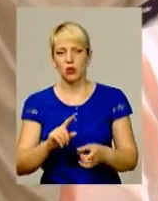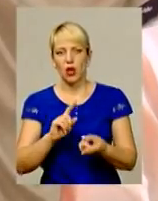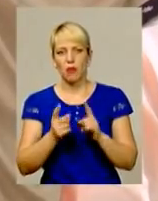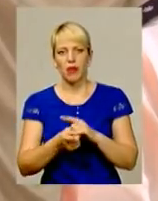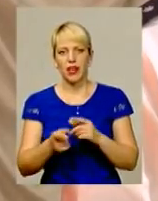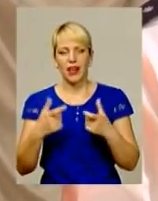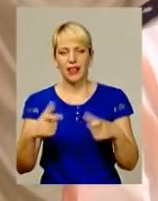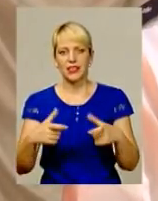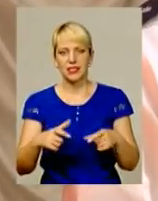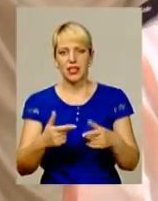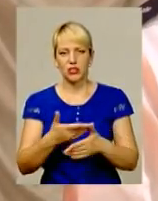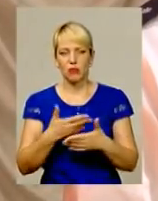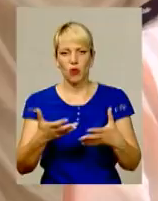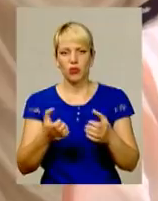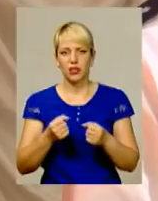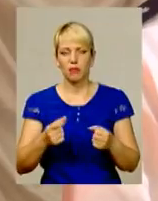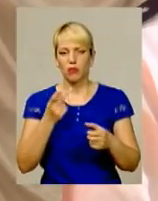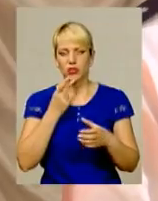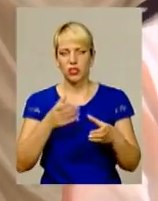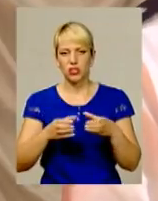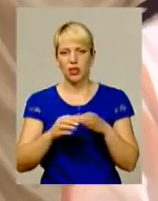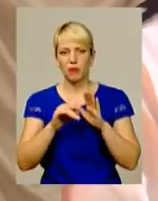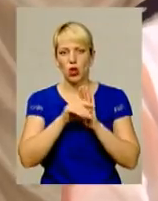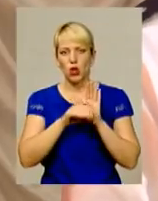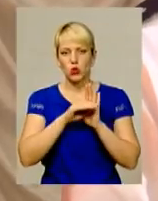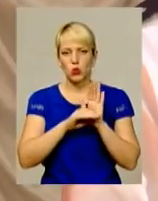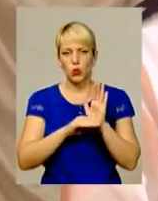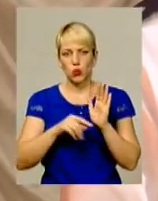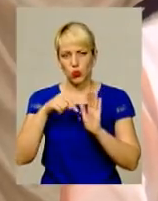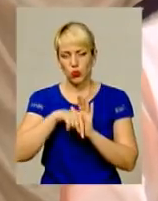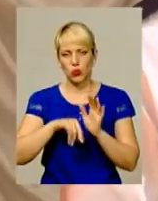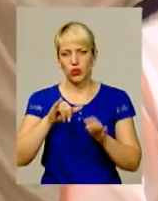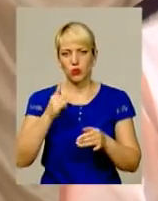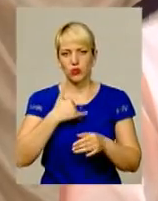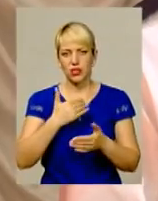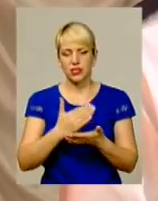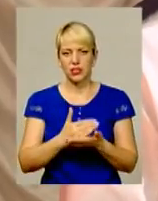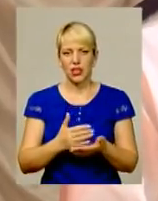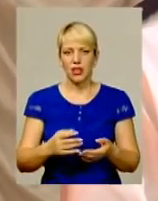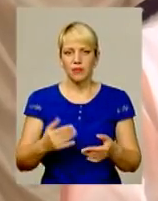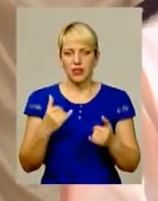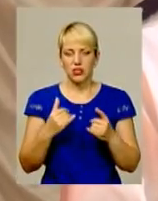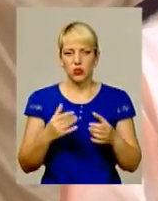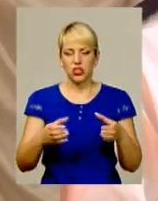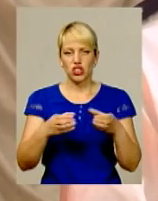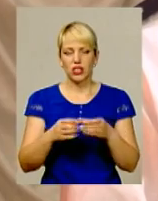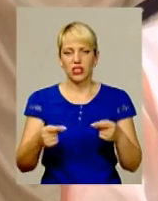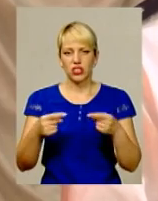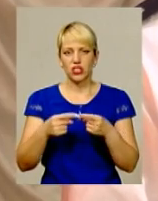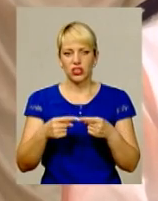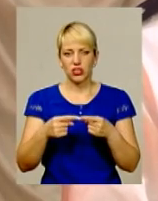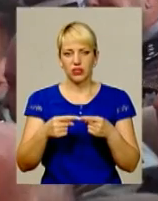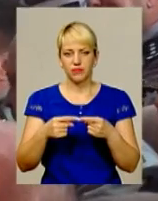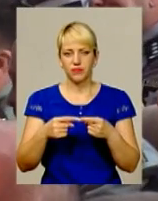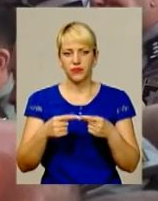отримали постійні штати, структуру. І сьогодні вже в нас є штати і чітко визначена